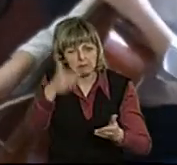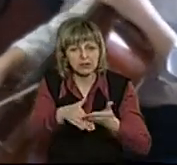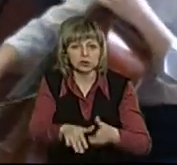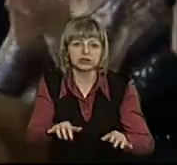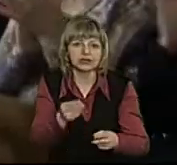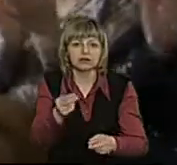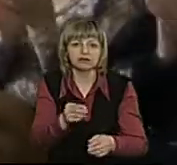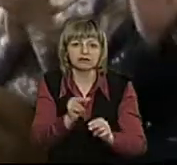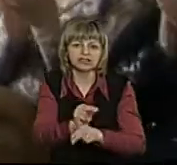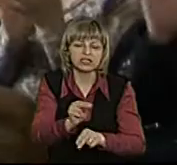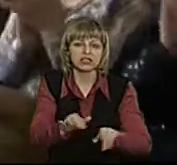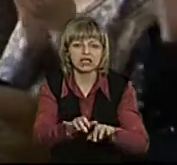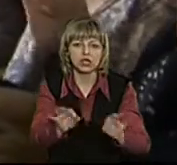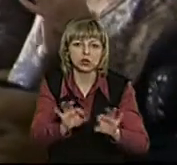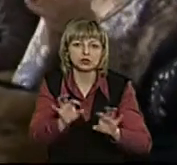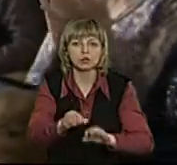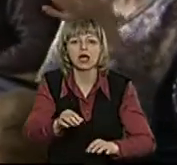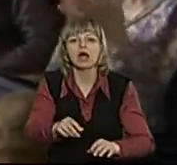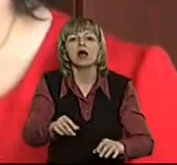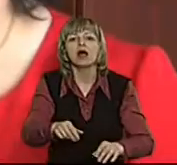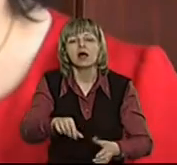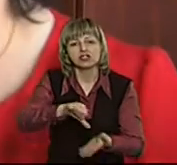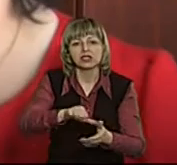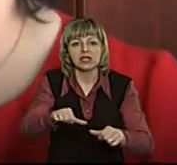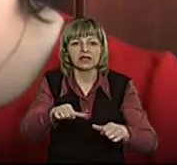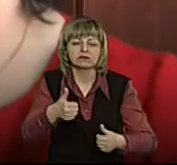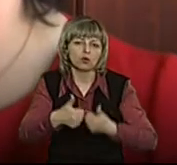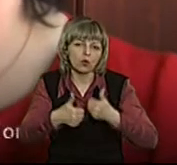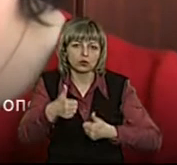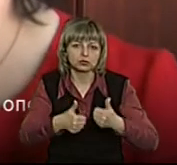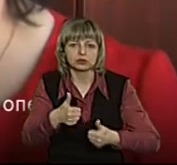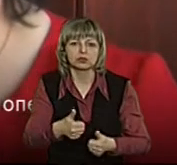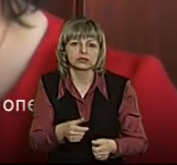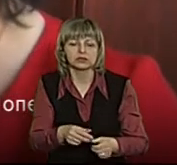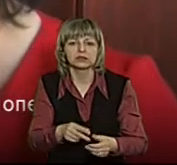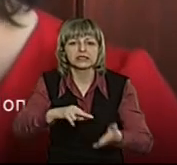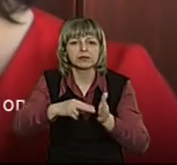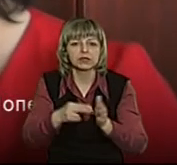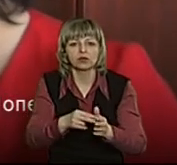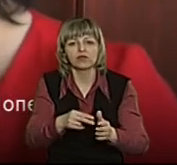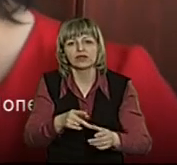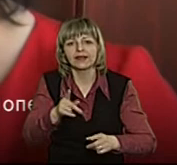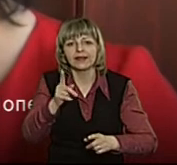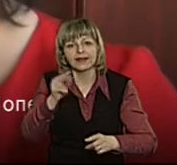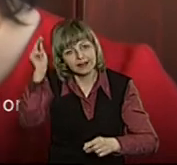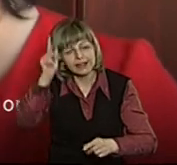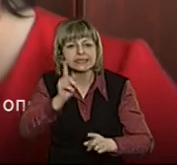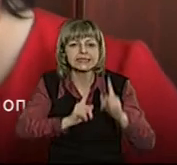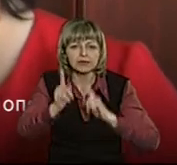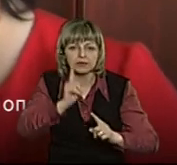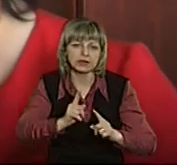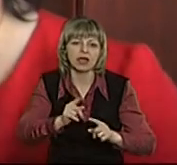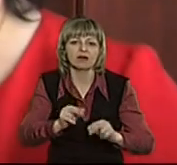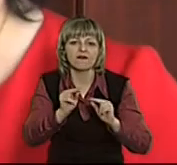розповіла організаторка конкурсу Ольга Чуріна. Запланований навчальний семінар для викладачів мистецьких шкіл,